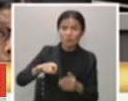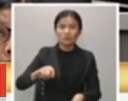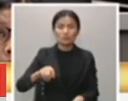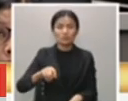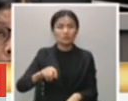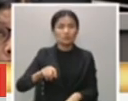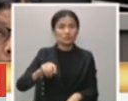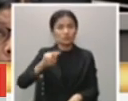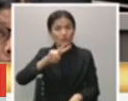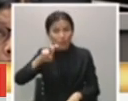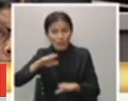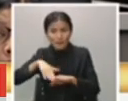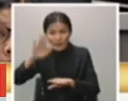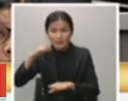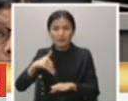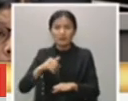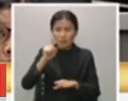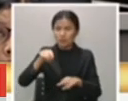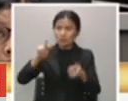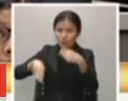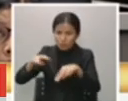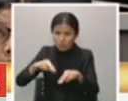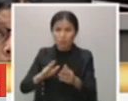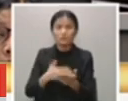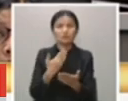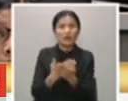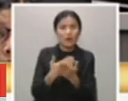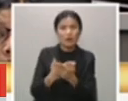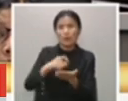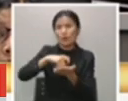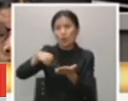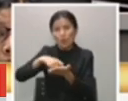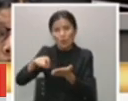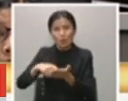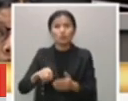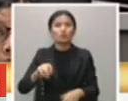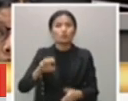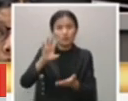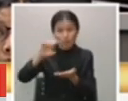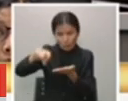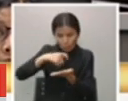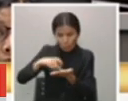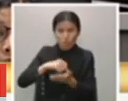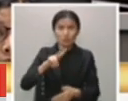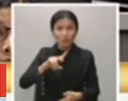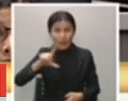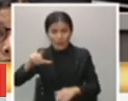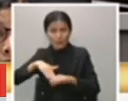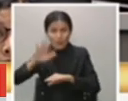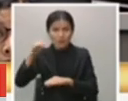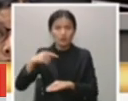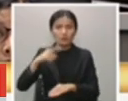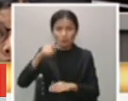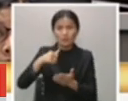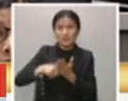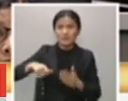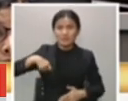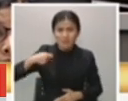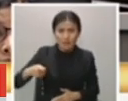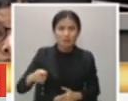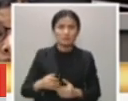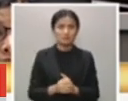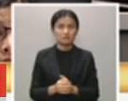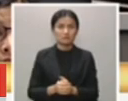ากี่ครั้งต่อปียอดเกินกว่า2ล้านบาทต้องรายงานเตรียมจะเก็บภาษีพี่น้องประชาชนที่เขาทำธุรกิจออนไลน์เหล่